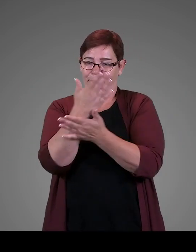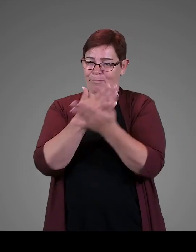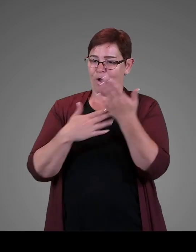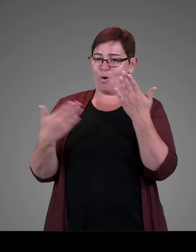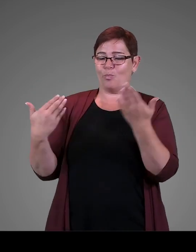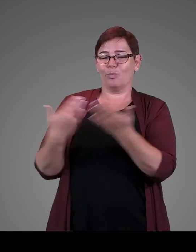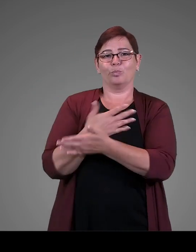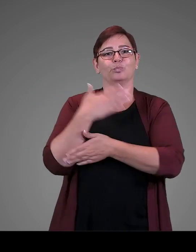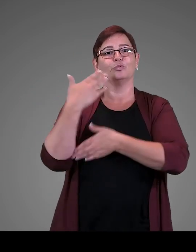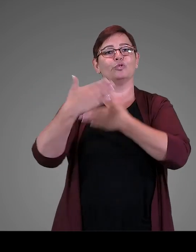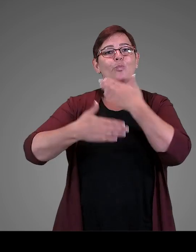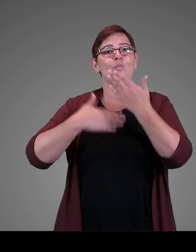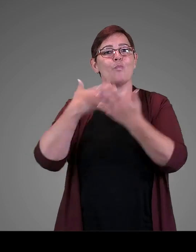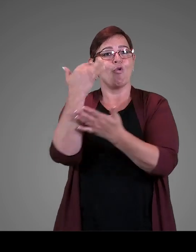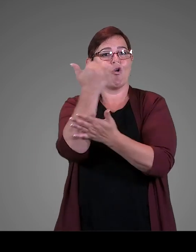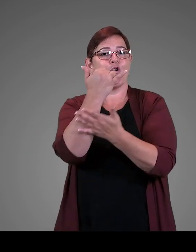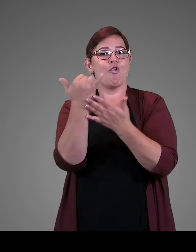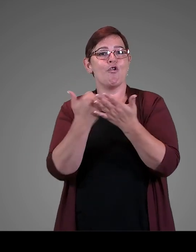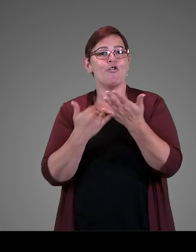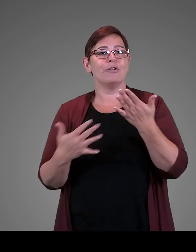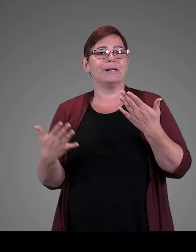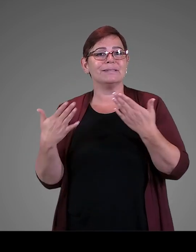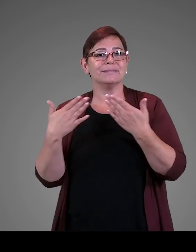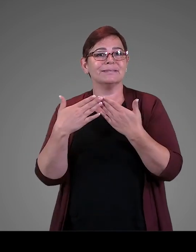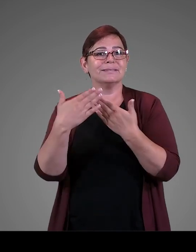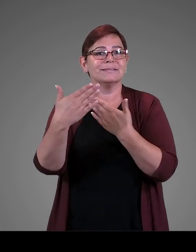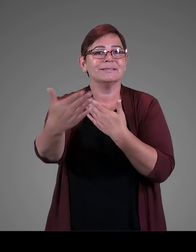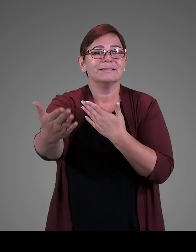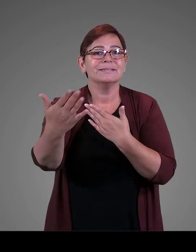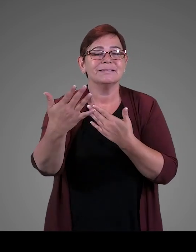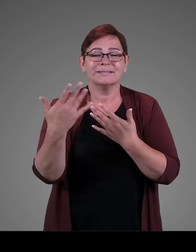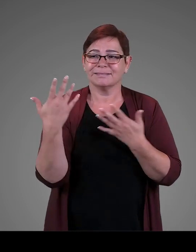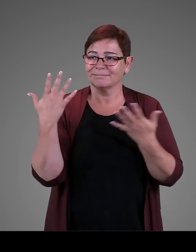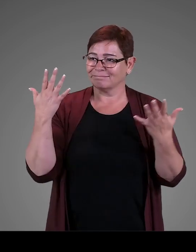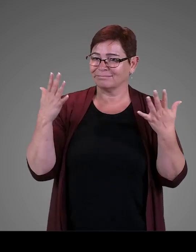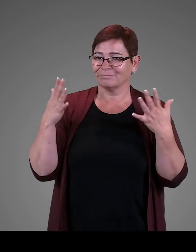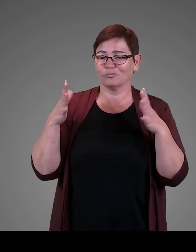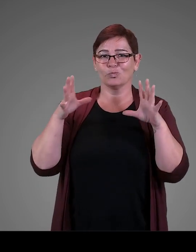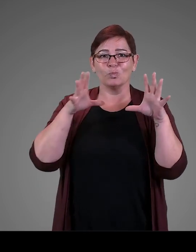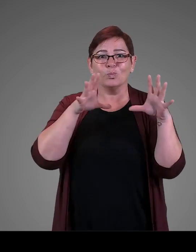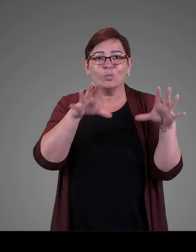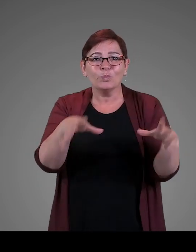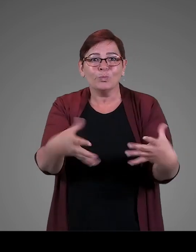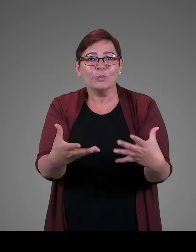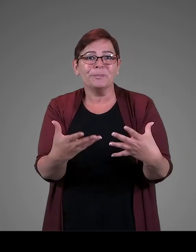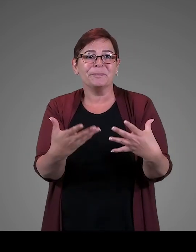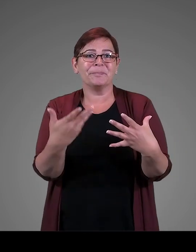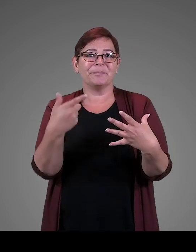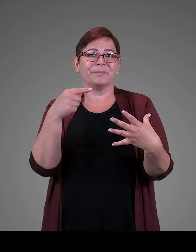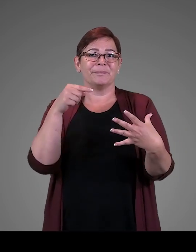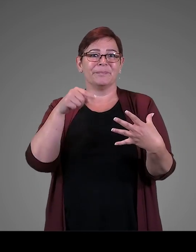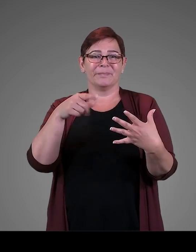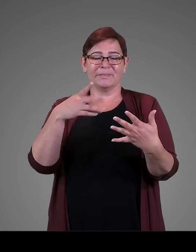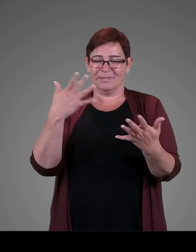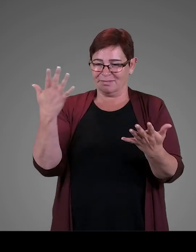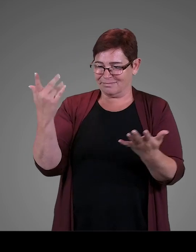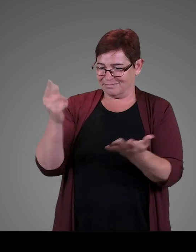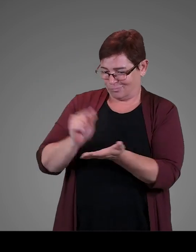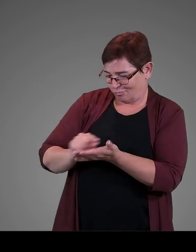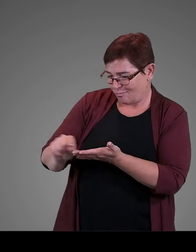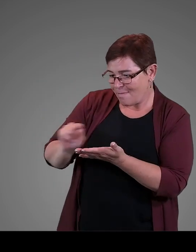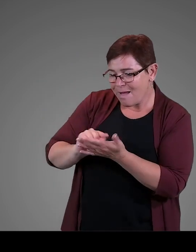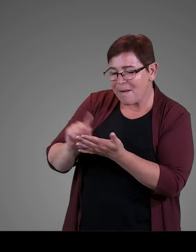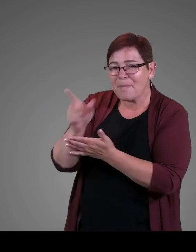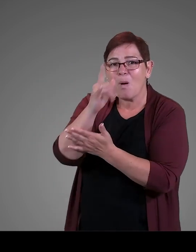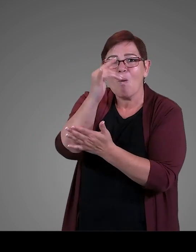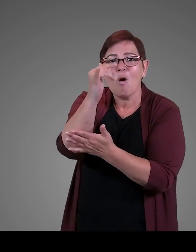cette possibilité-là de faire partie d'un groupe et de faire de